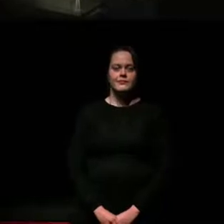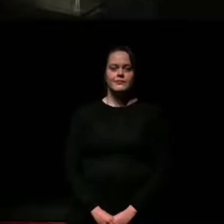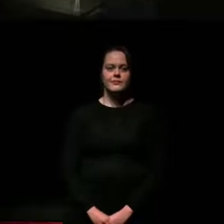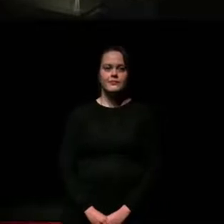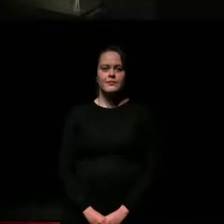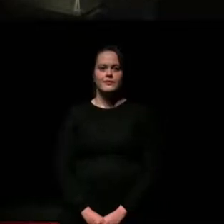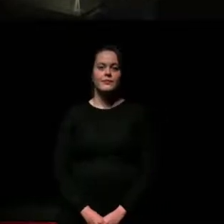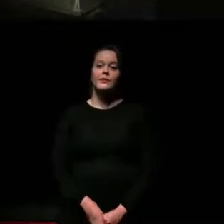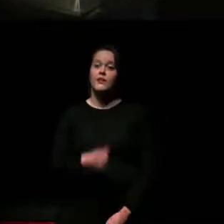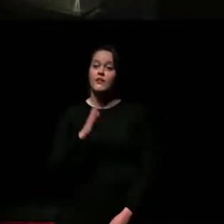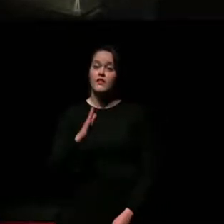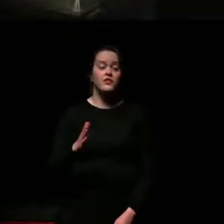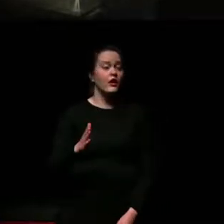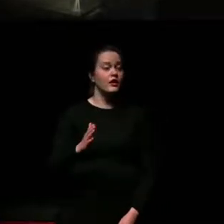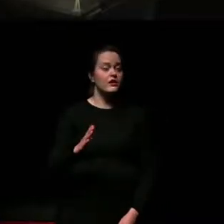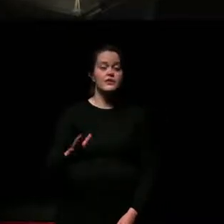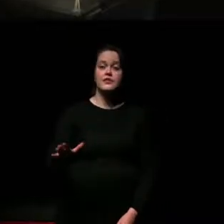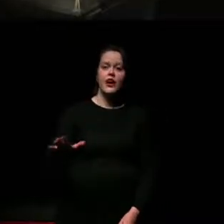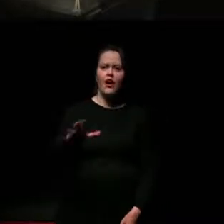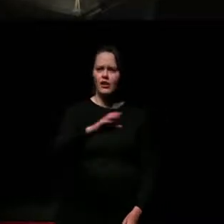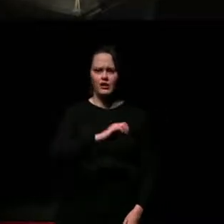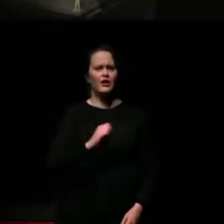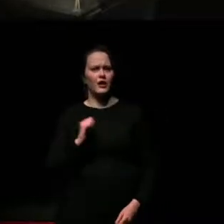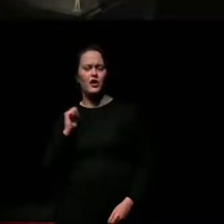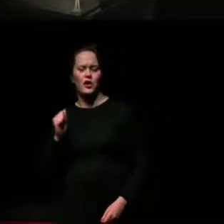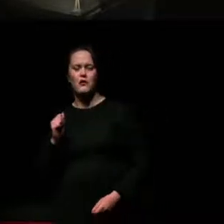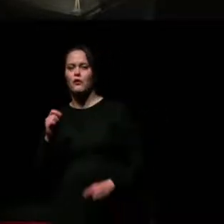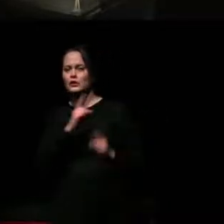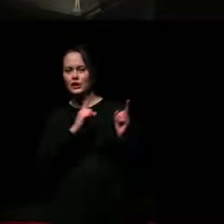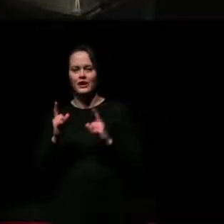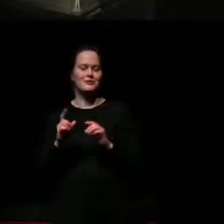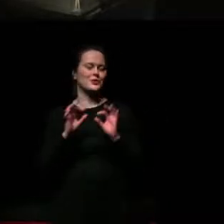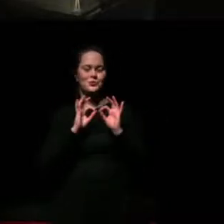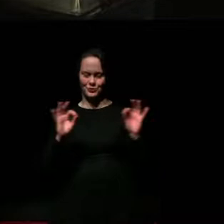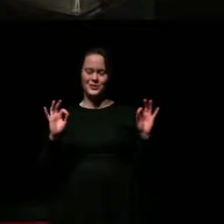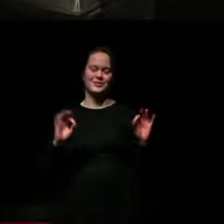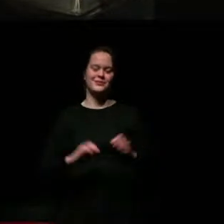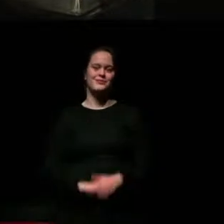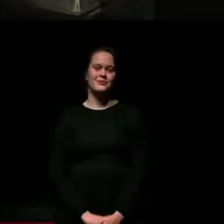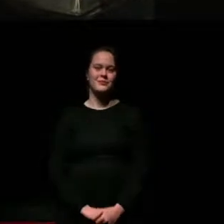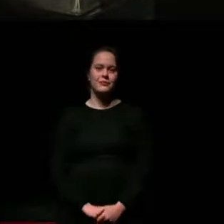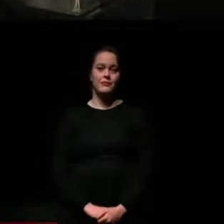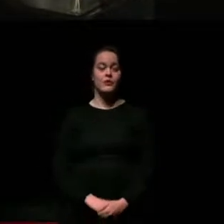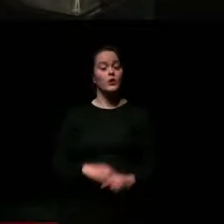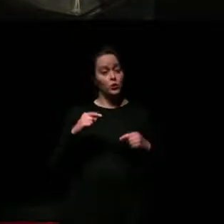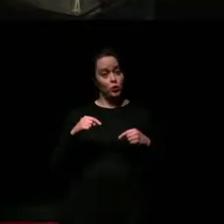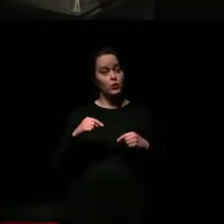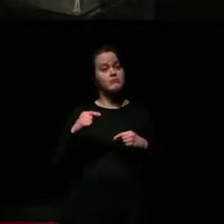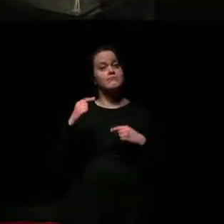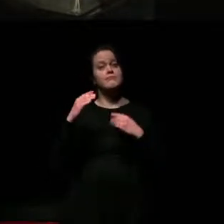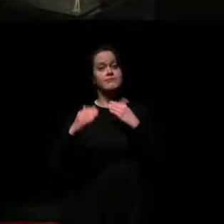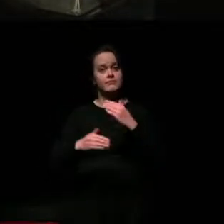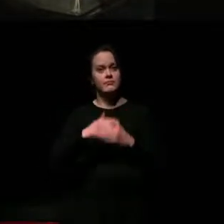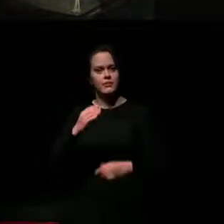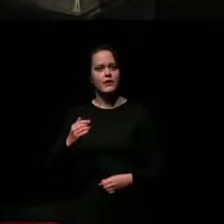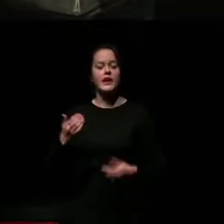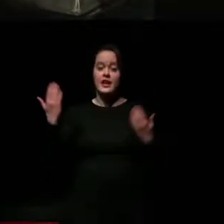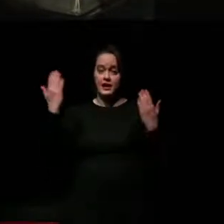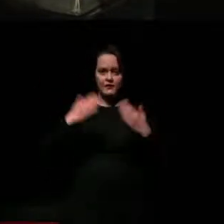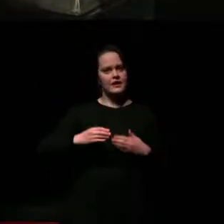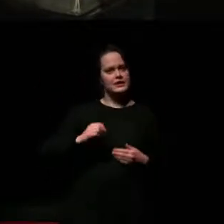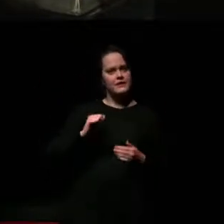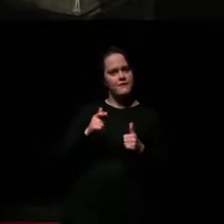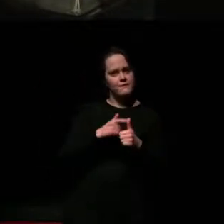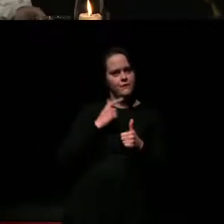Takk for det, og takk til våre flotte forsongere. Det var veldig fint. Nå skal vi gå videre til kveldens første helsing. Denne